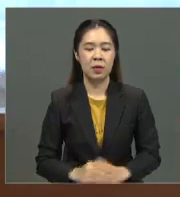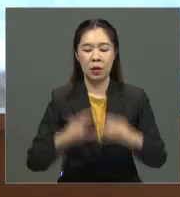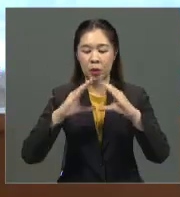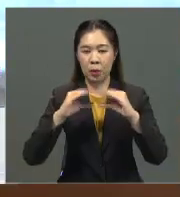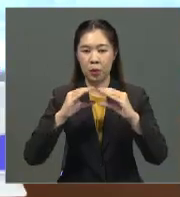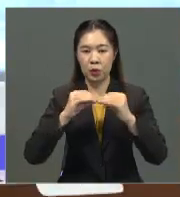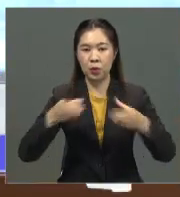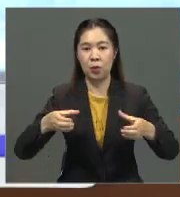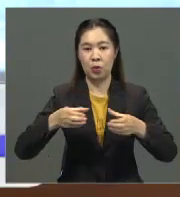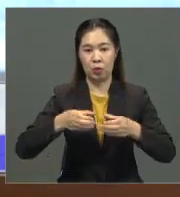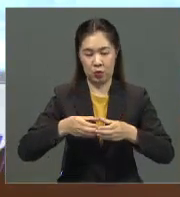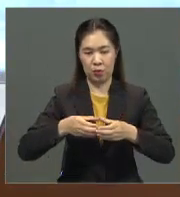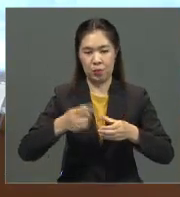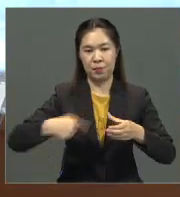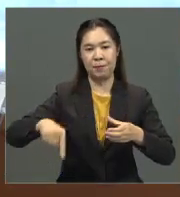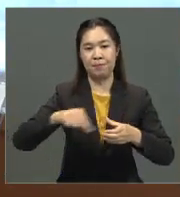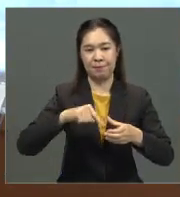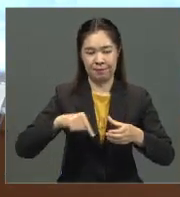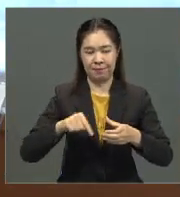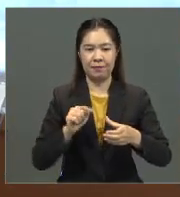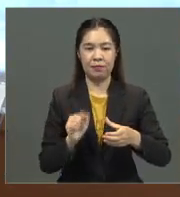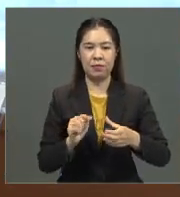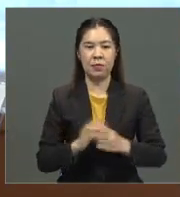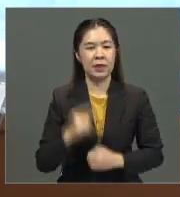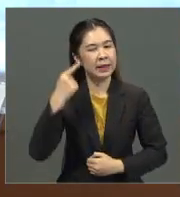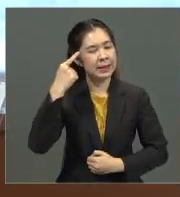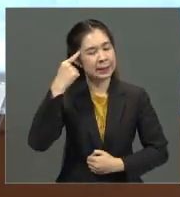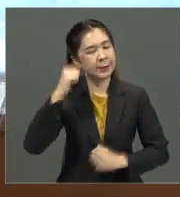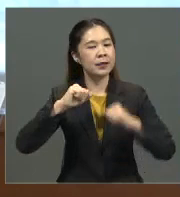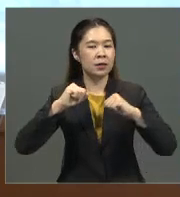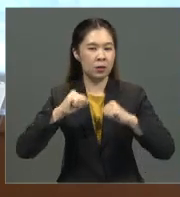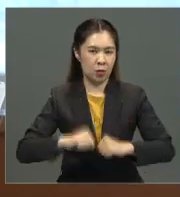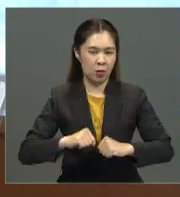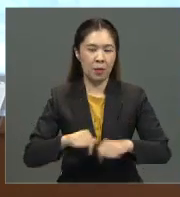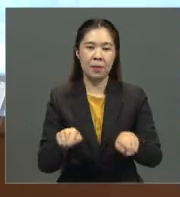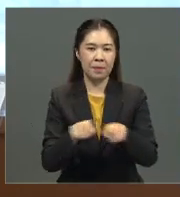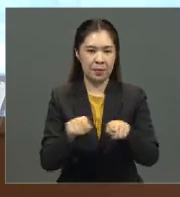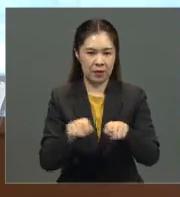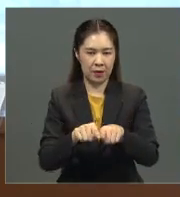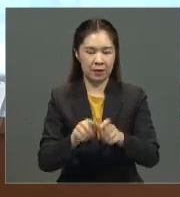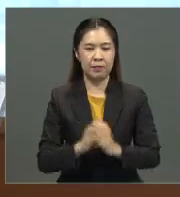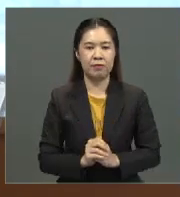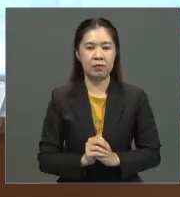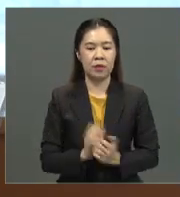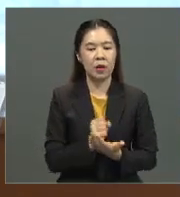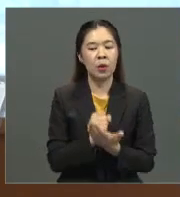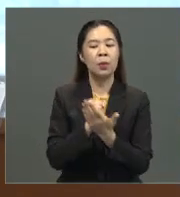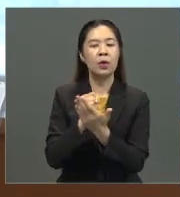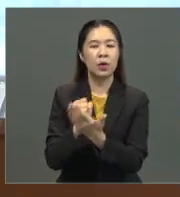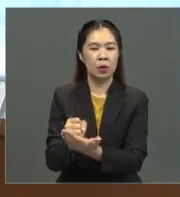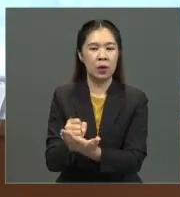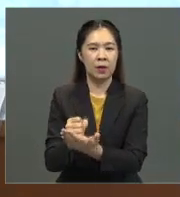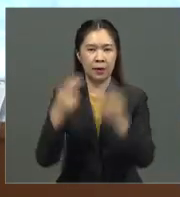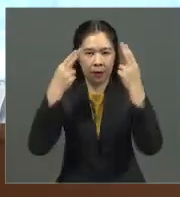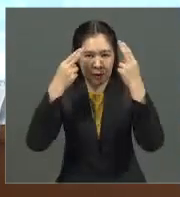คชาติพัฒนาวันนี้นะครับเราก็เลยได้เห็นพ้องต้องกันว่าเพื่อเป็นการเปิดทางให้ท่